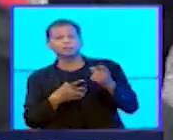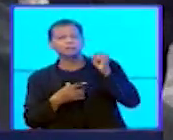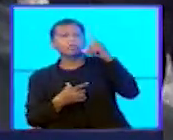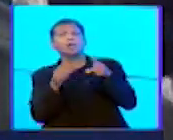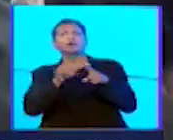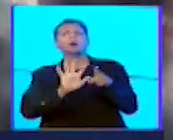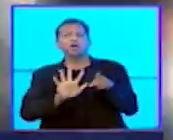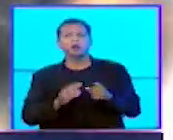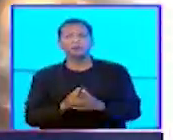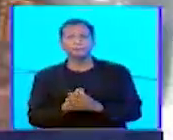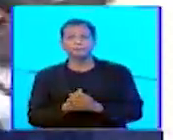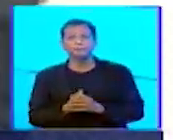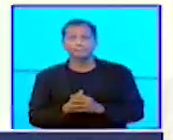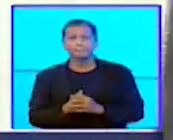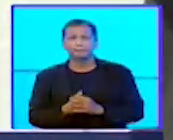nyari istrinya semua.